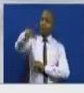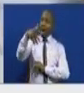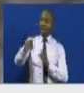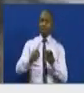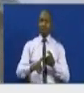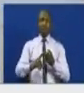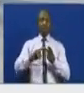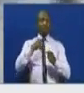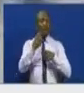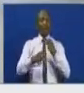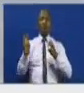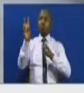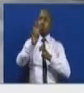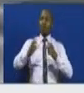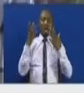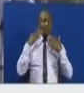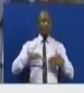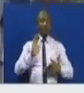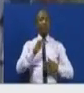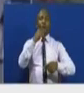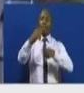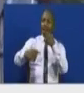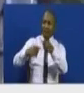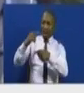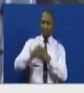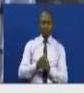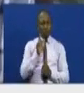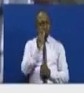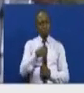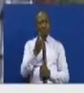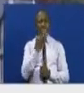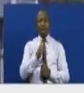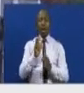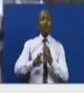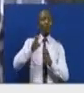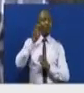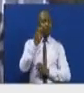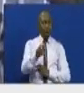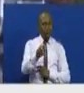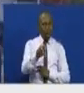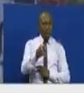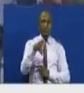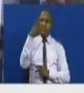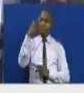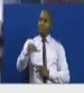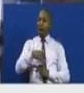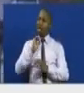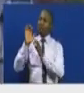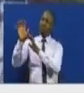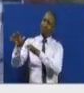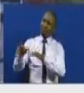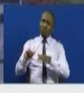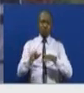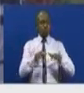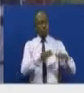za kutafuta mwili wake zinaendelea. Kuna mtu mmoja alikuwa anataka kuvuka akachukuliwa na maji, na